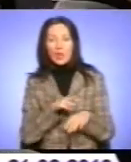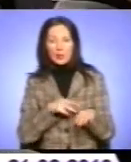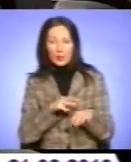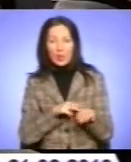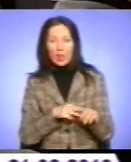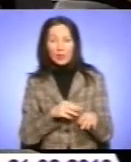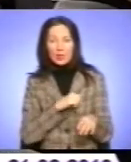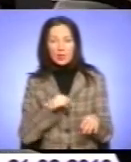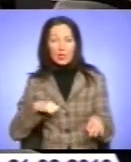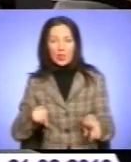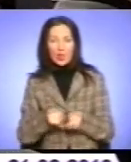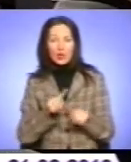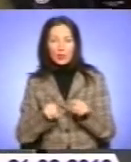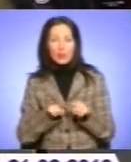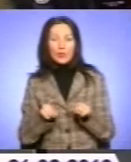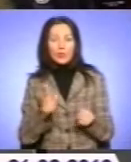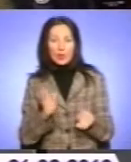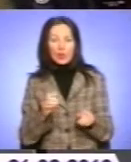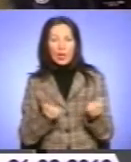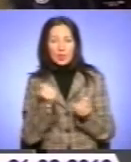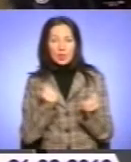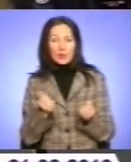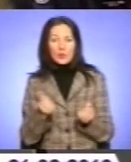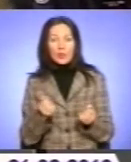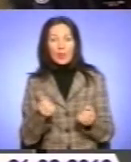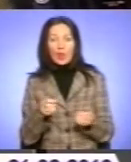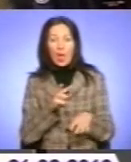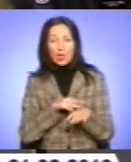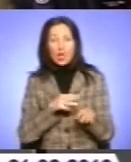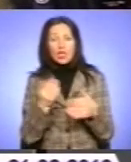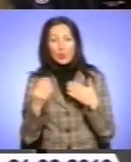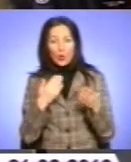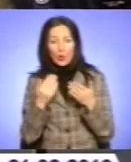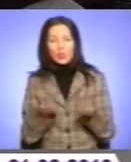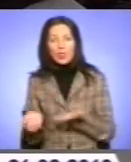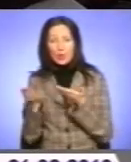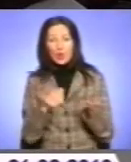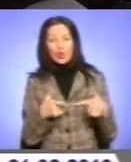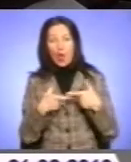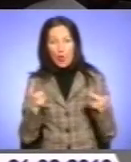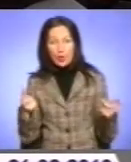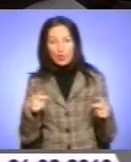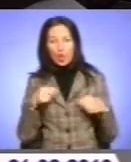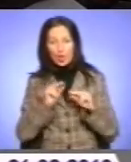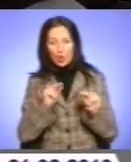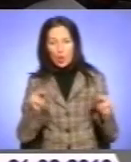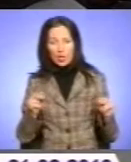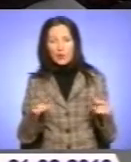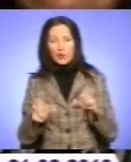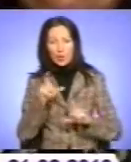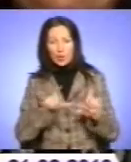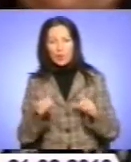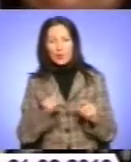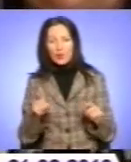Співробітники Державтоінспекції часто запрошують у гості школярів і студентів, аби розповісти їм про тонкощі своєї професії та застерегти молодь